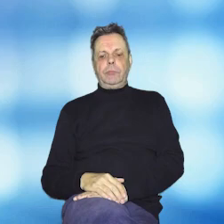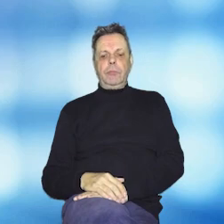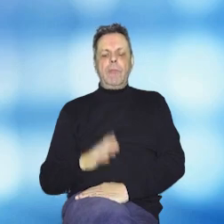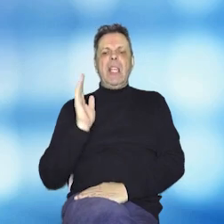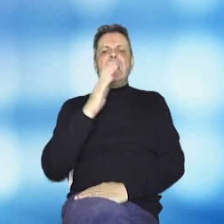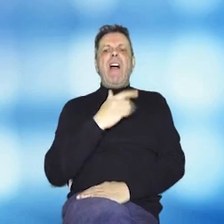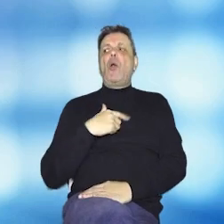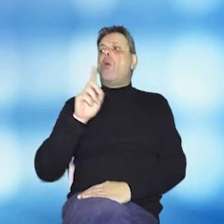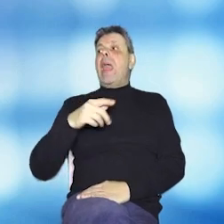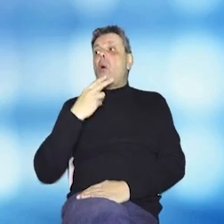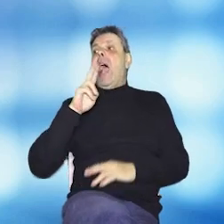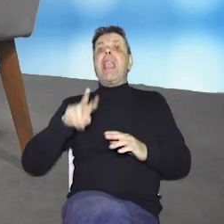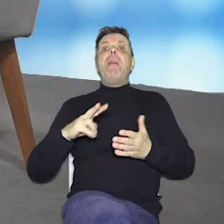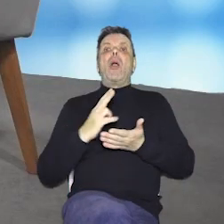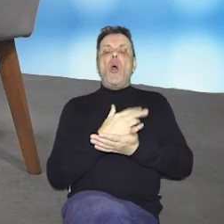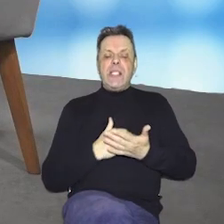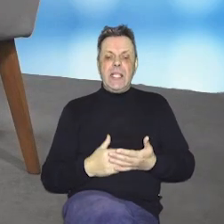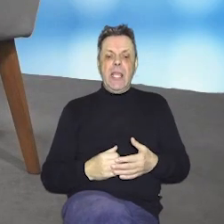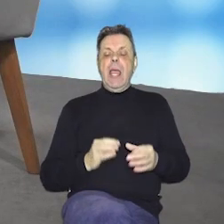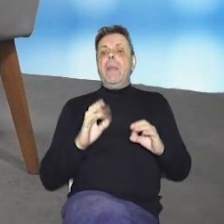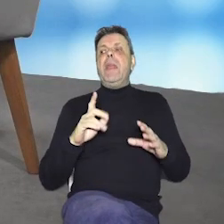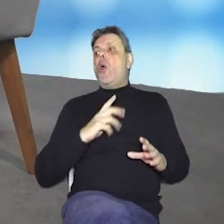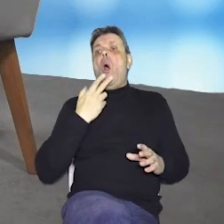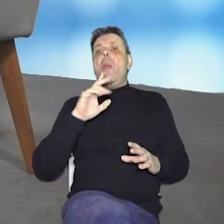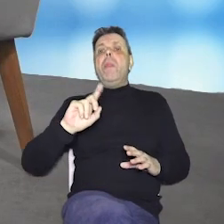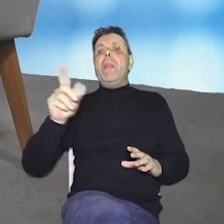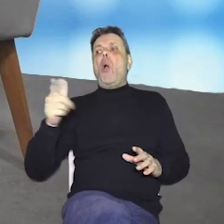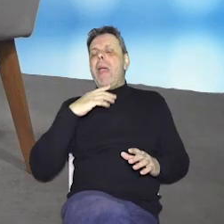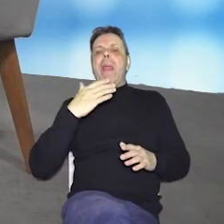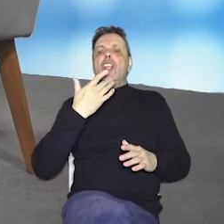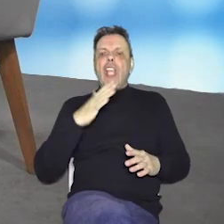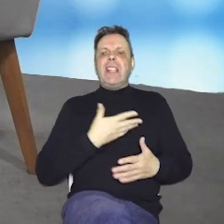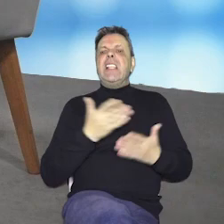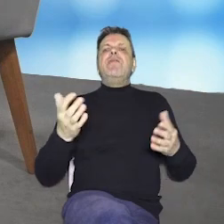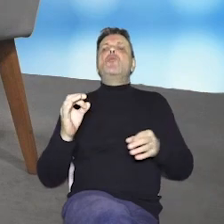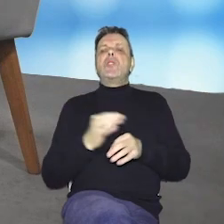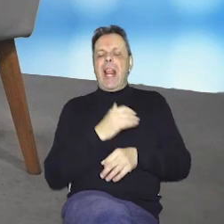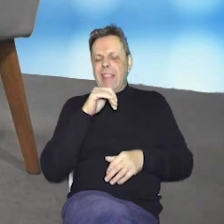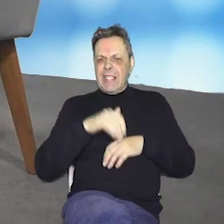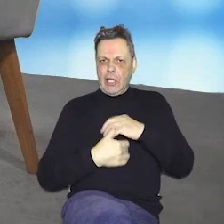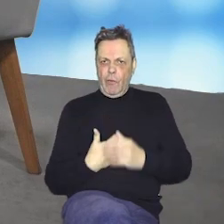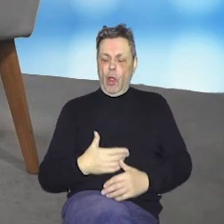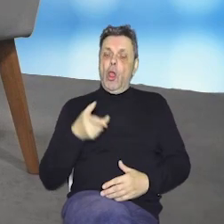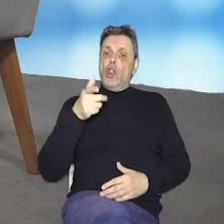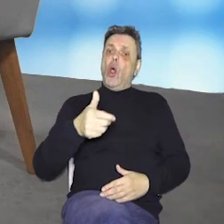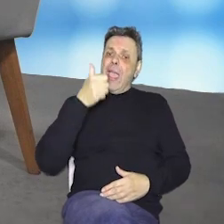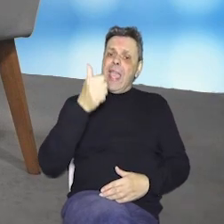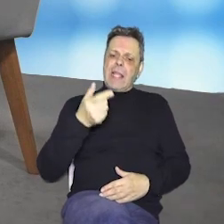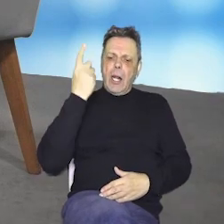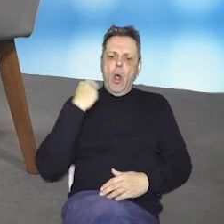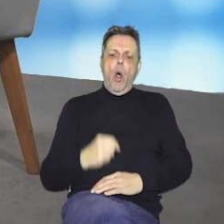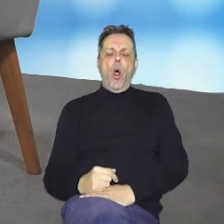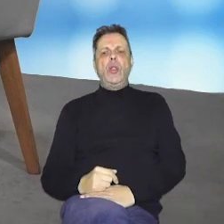živite. Svako od nekoga ima nekakve koristi, niko nikome ne šteti, jel? I svi su sretni i zadovoljni. Dakle, to je jedan